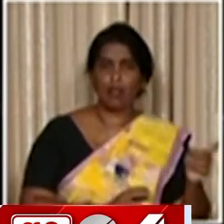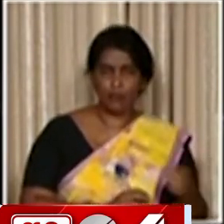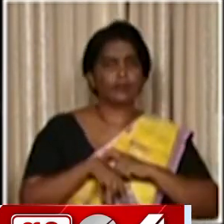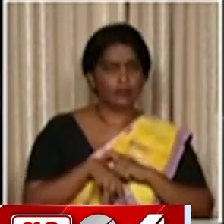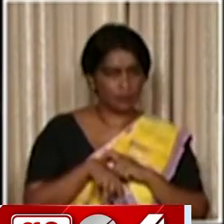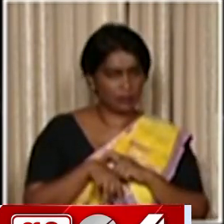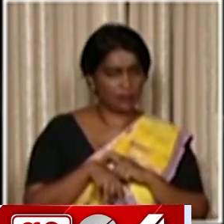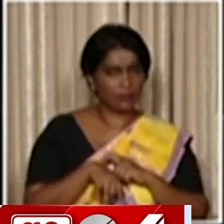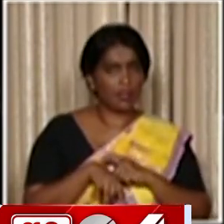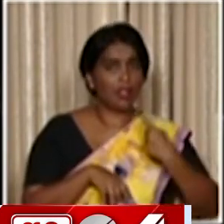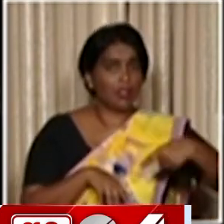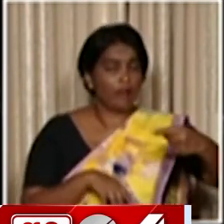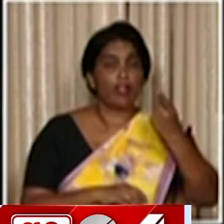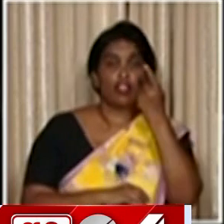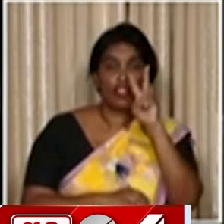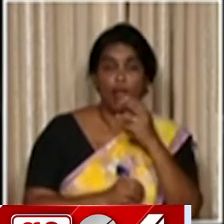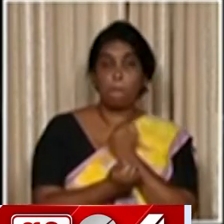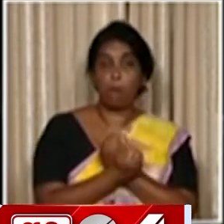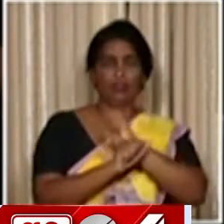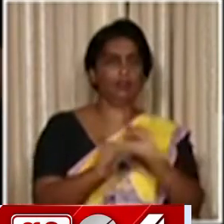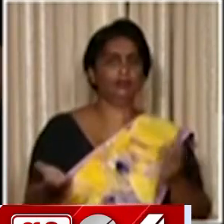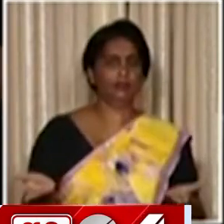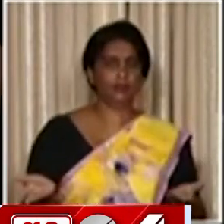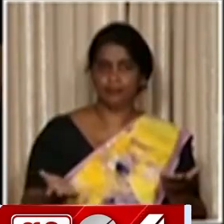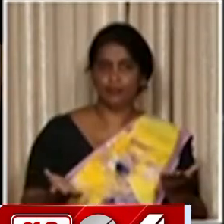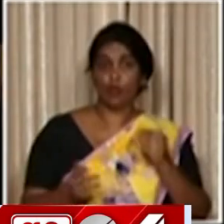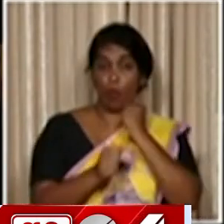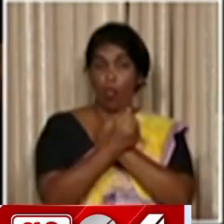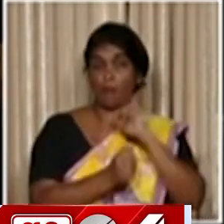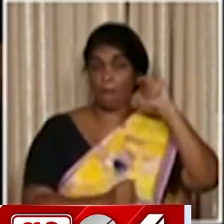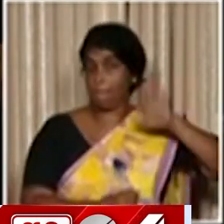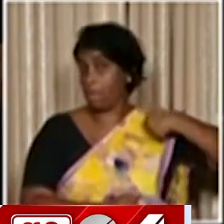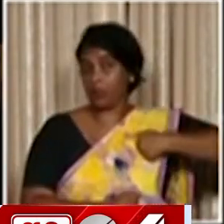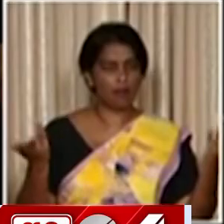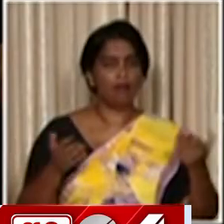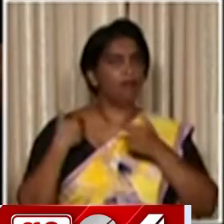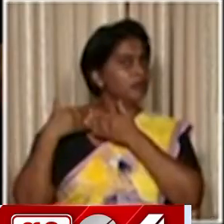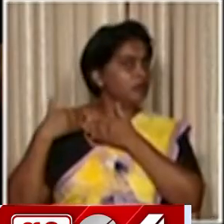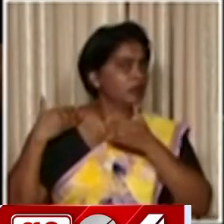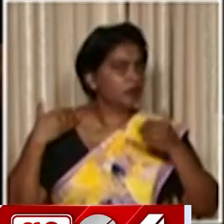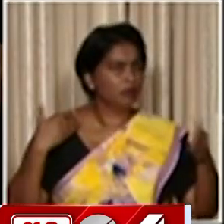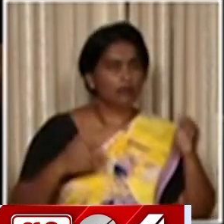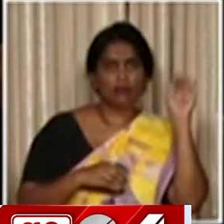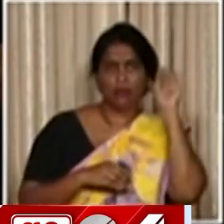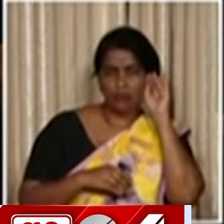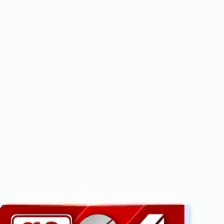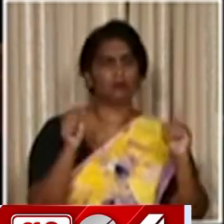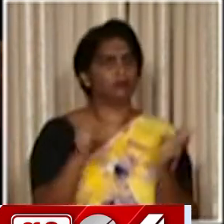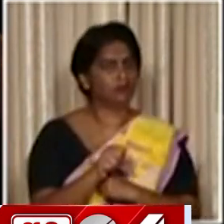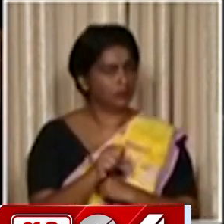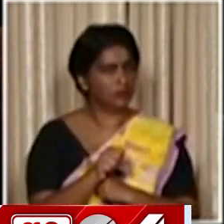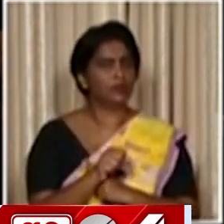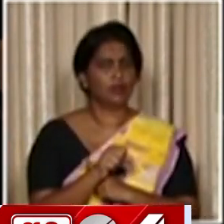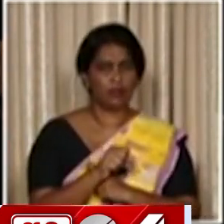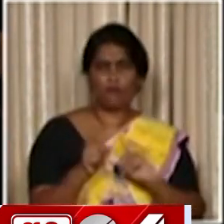පළවෙනිතාවට දින 12ක් පොලිස්පතිවරයෙක් නැතිව එතකොට මේ කාලවකවානුව වාර්තා වෙලා තියෙන ගරු අගමැතිතුමනි